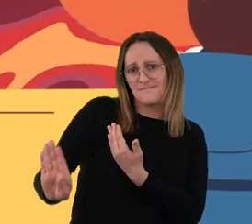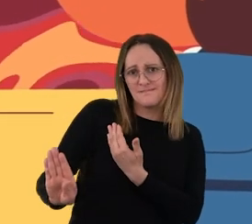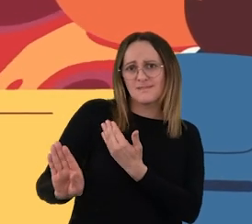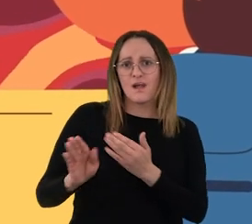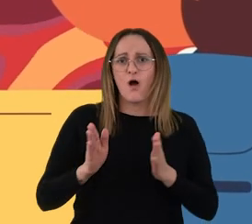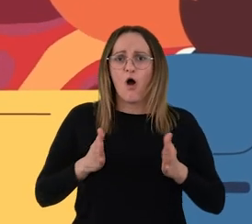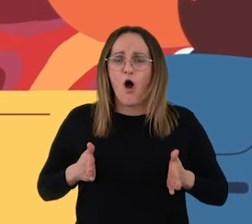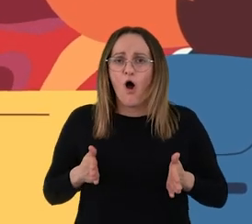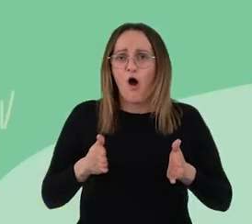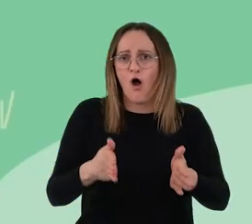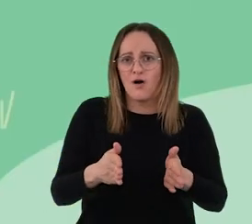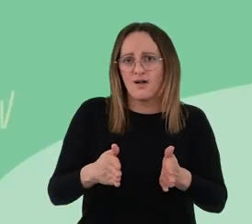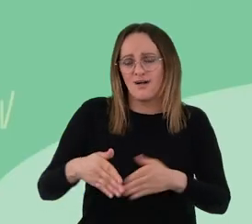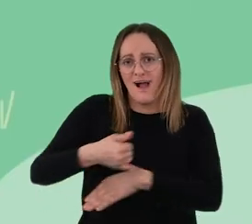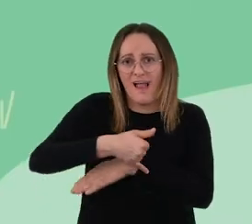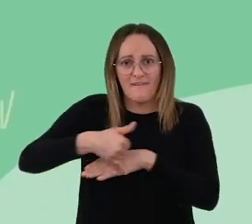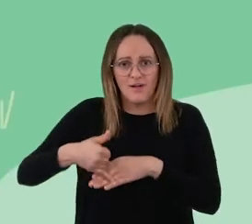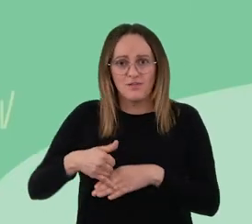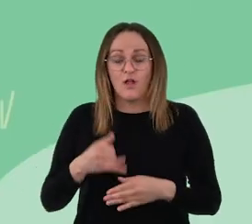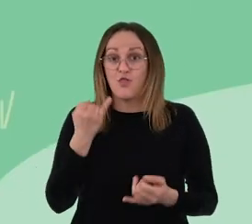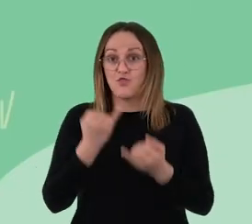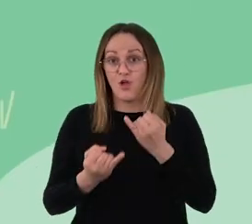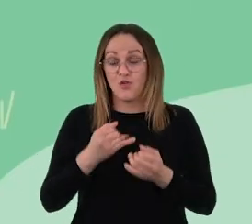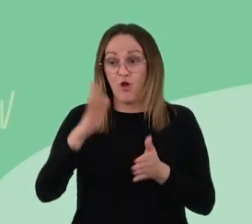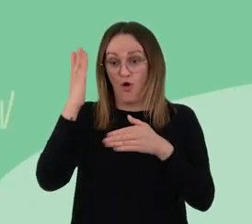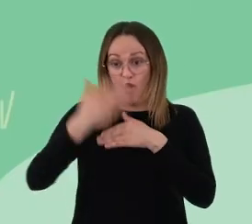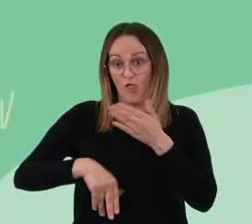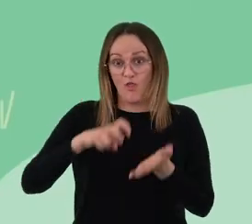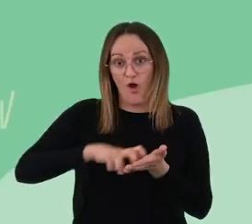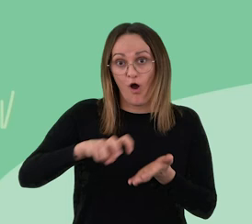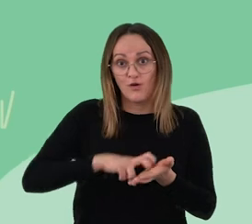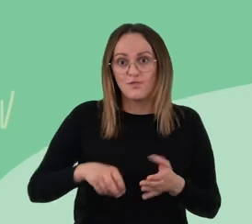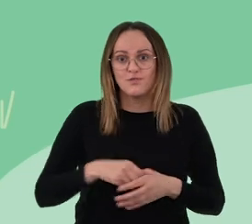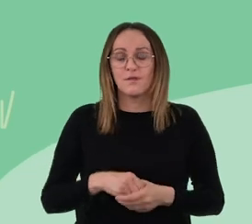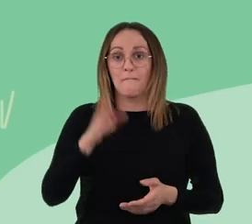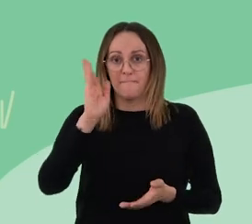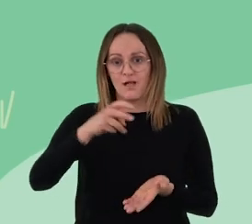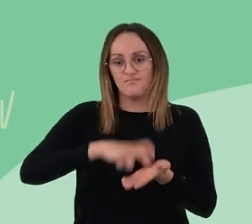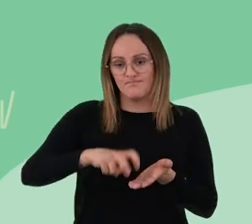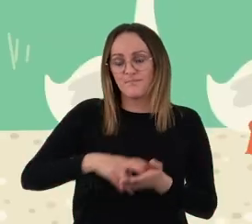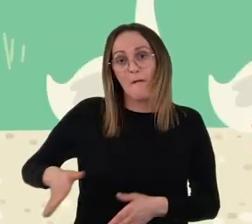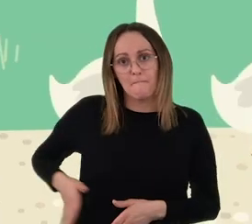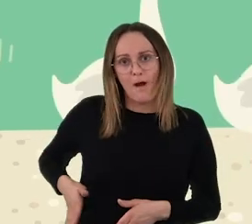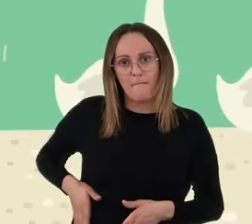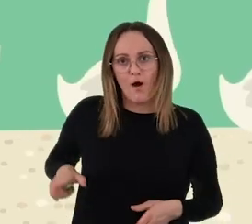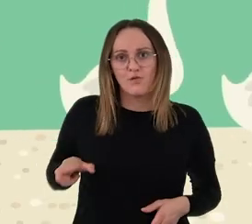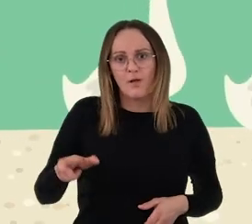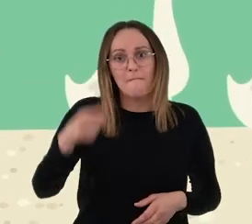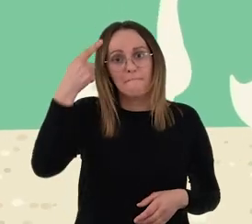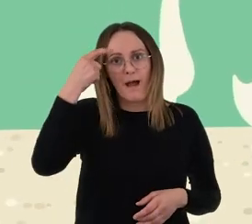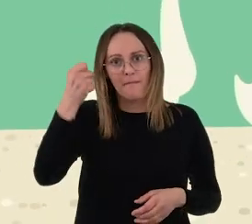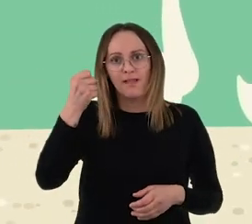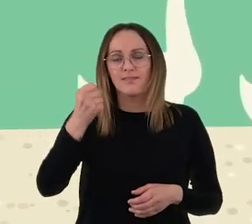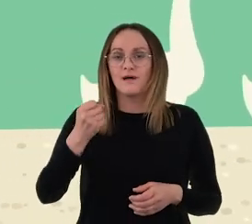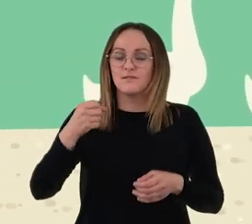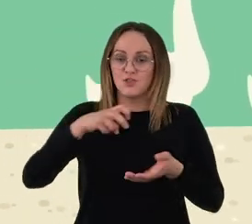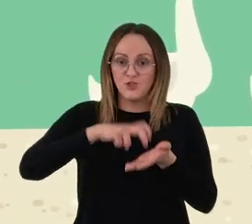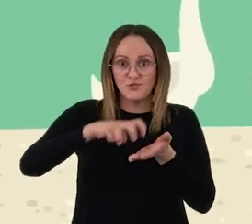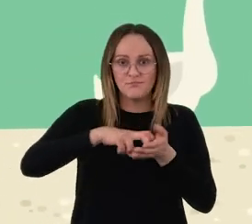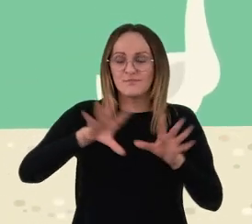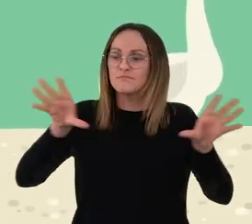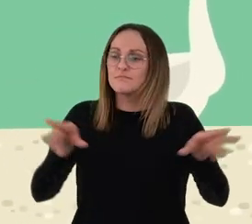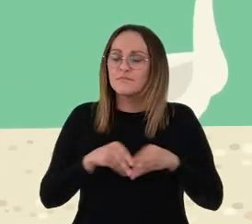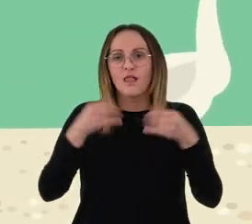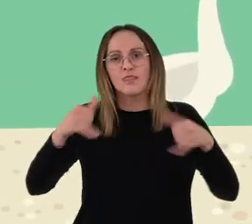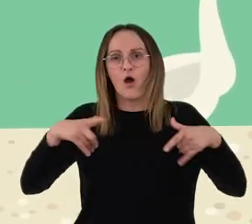tylko możliwe, od krawędzi chodnika. A jeśli znów skończy się chodnik i będziesz iść poboczem, pamiętaj, aby iść gęsiego